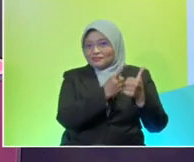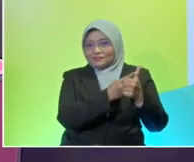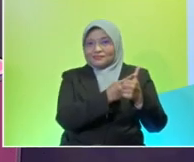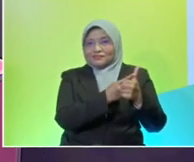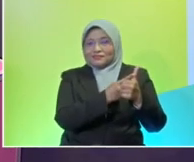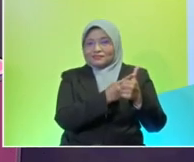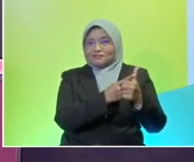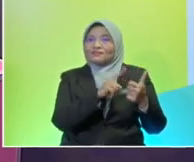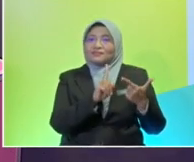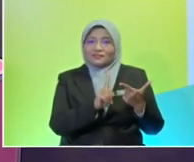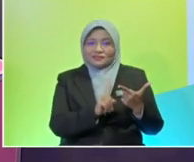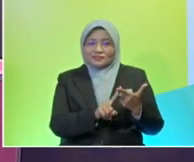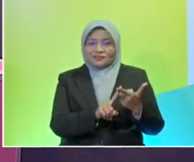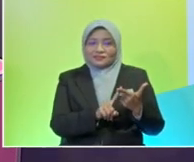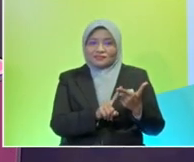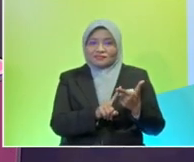kemudian